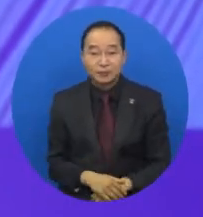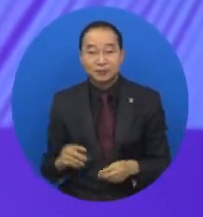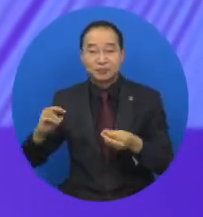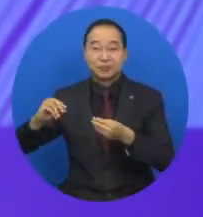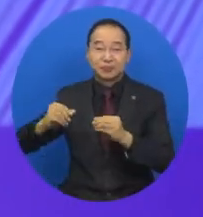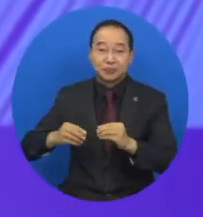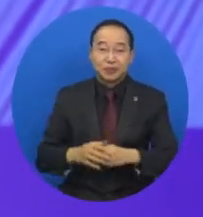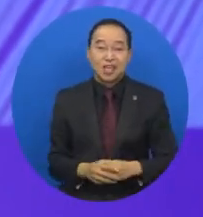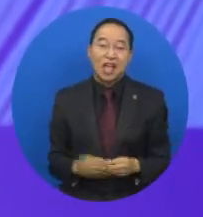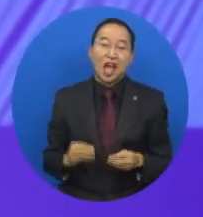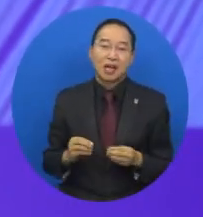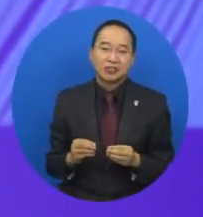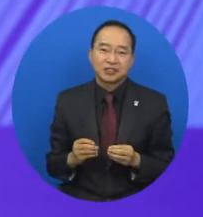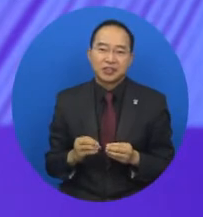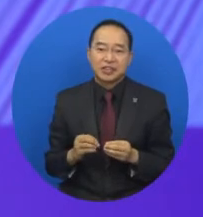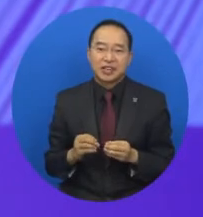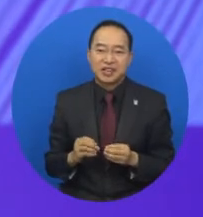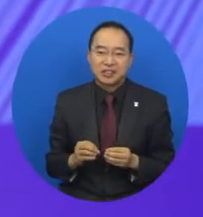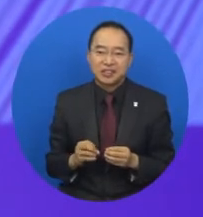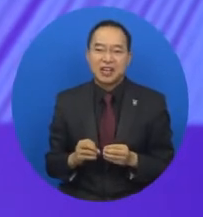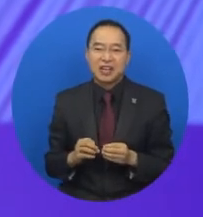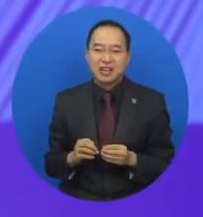그걸 꼬우면서 계속